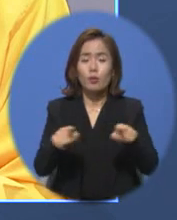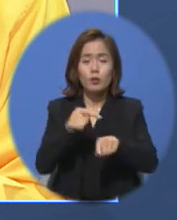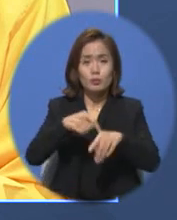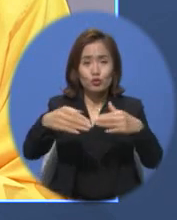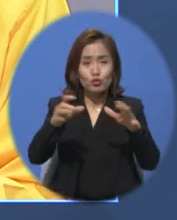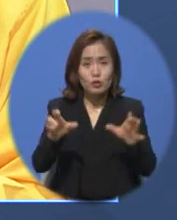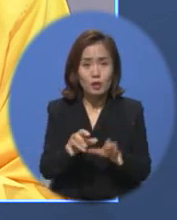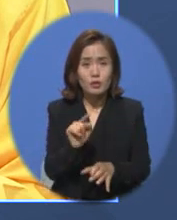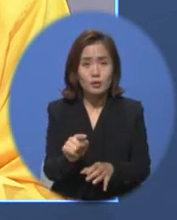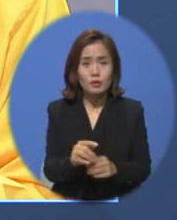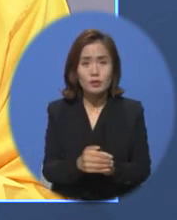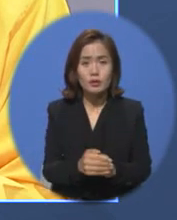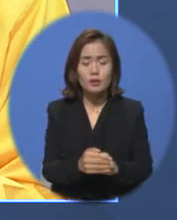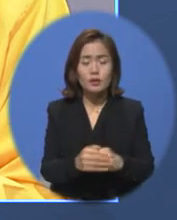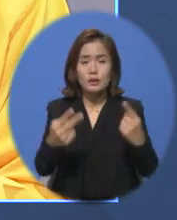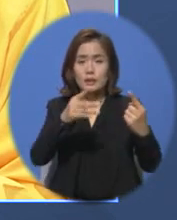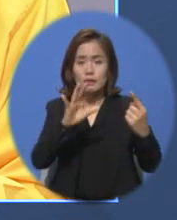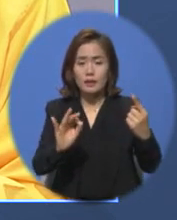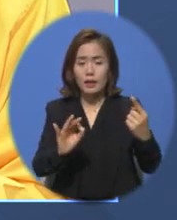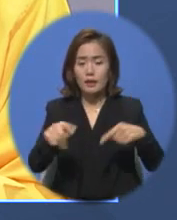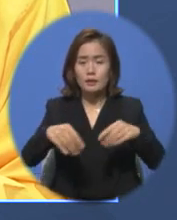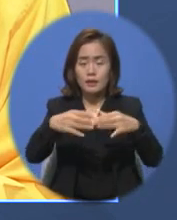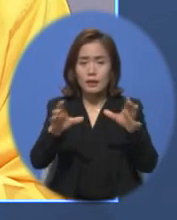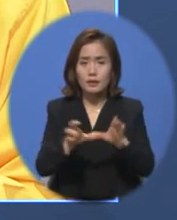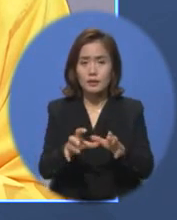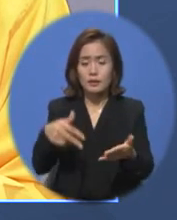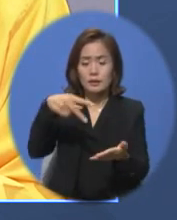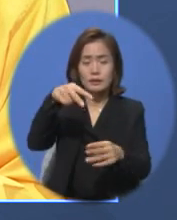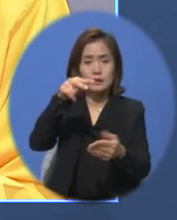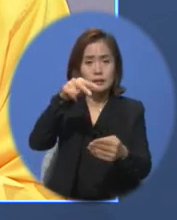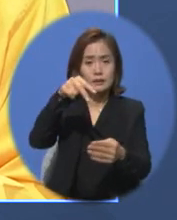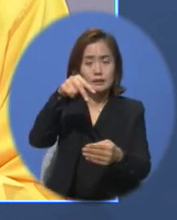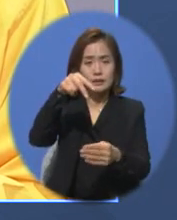은반드시 1위정당의지위를공고히 하고